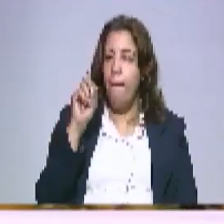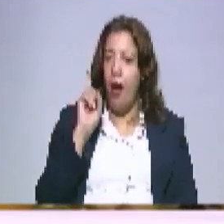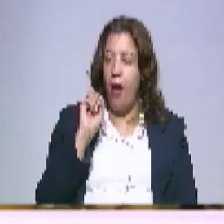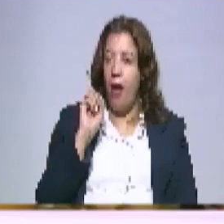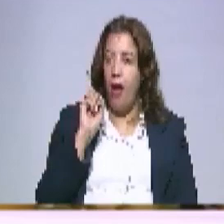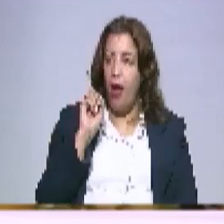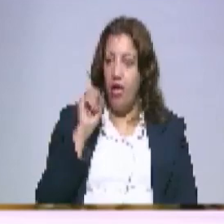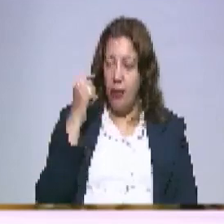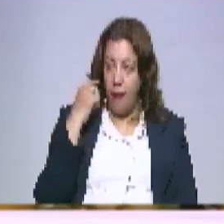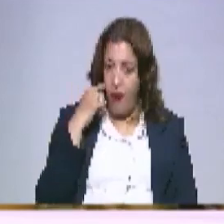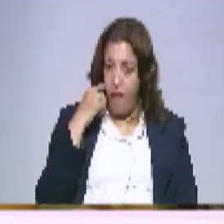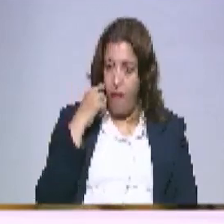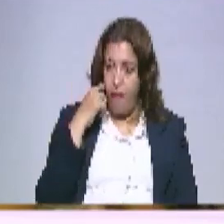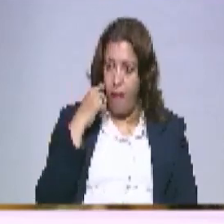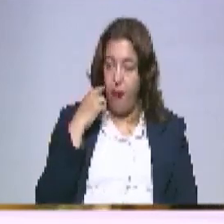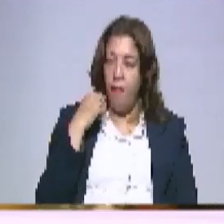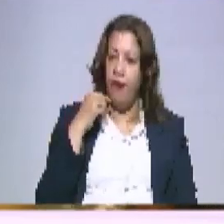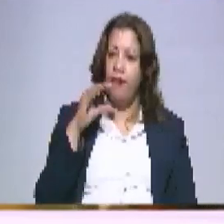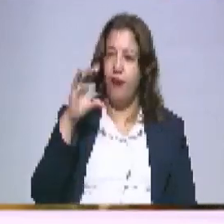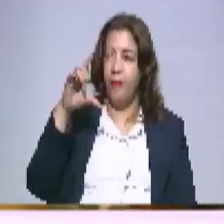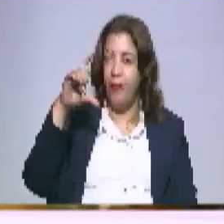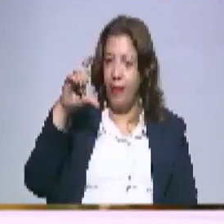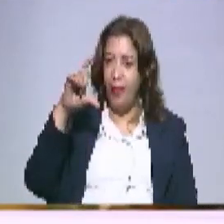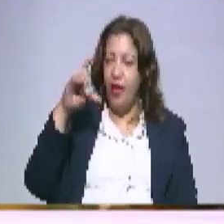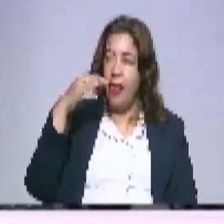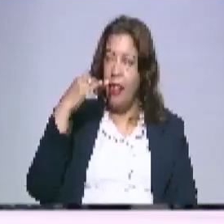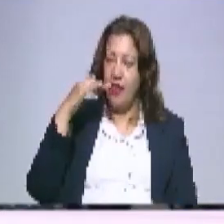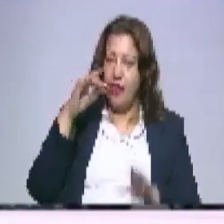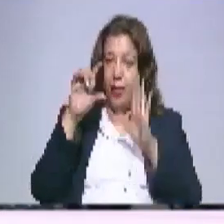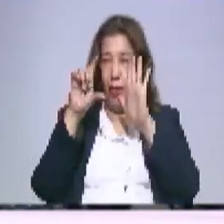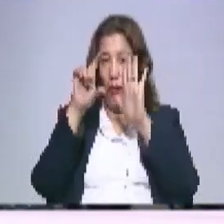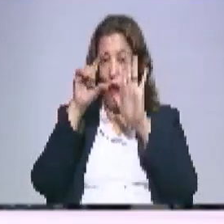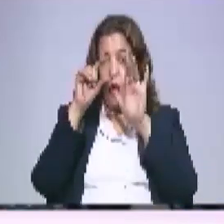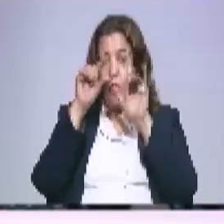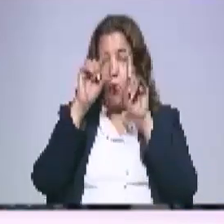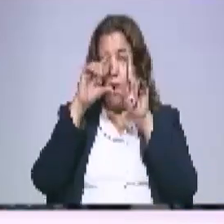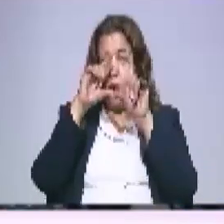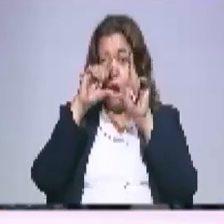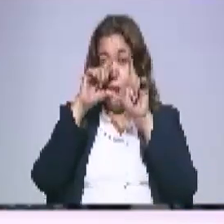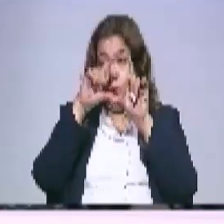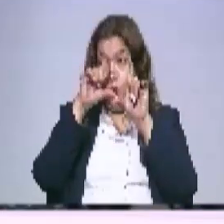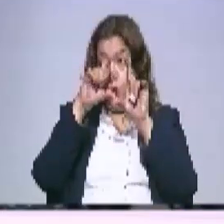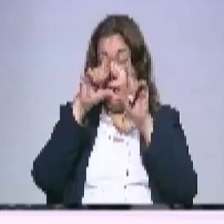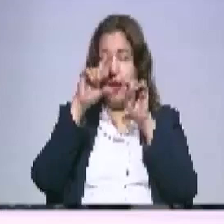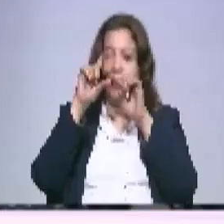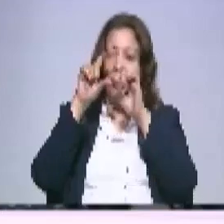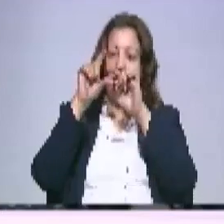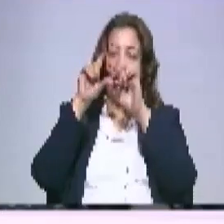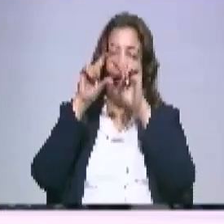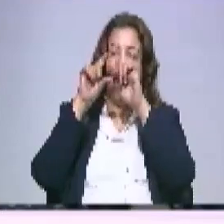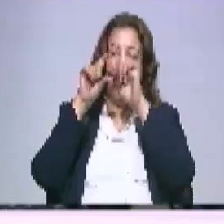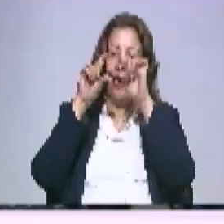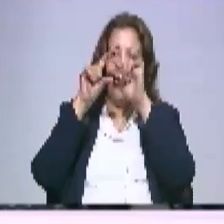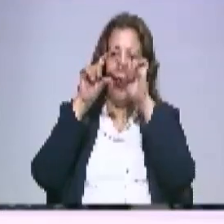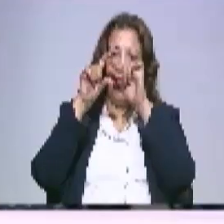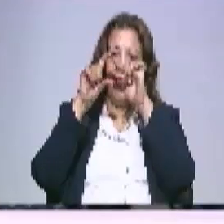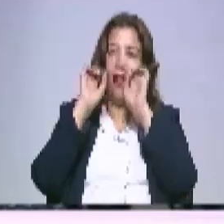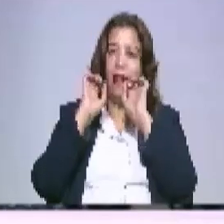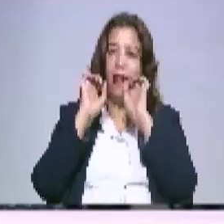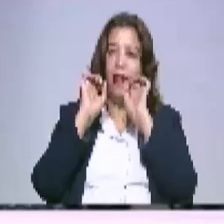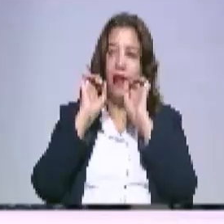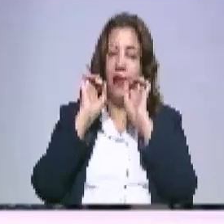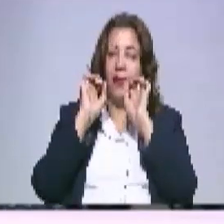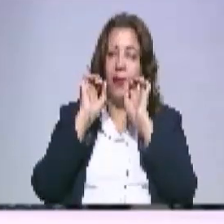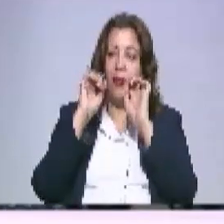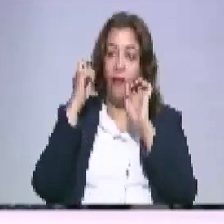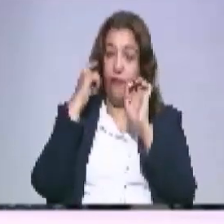هنحط بس معانا شوية مية كمان كده. تمام. يبقى الشيف أول حاجة بيسوى الشعرية أو زي عمل